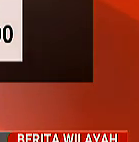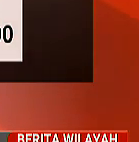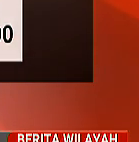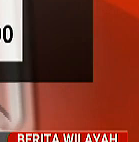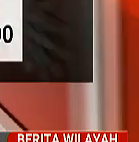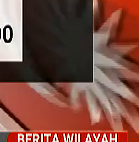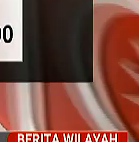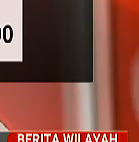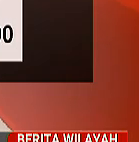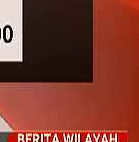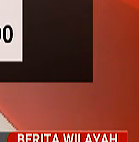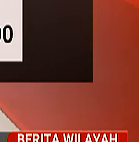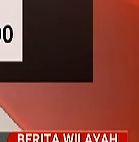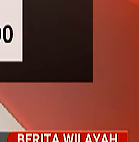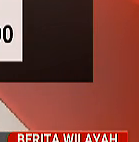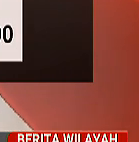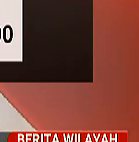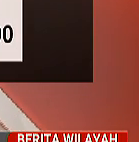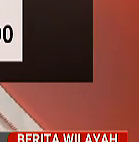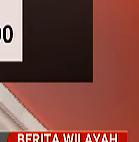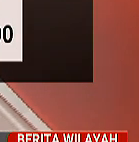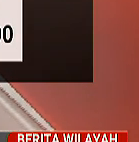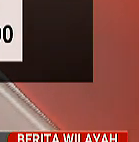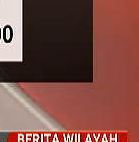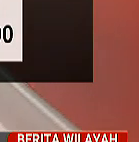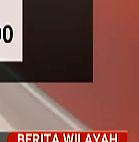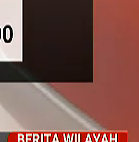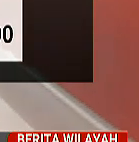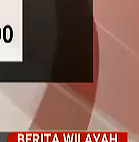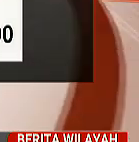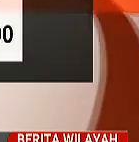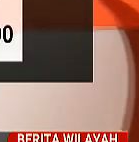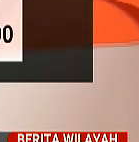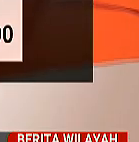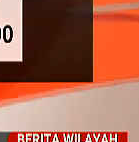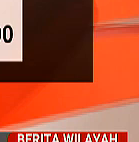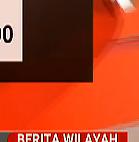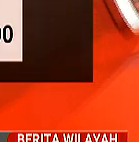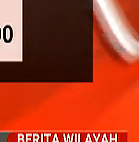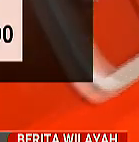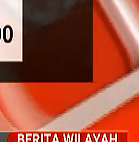We'll be right back.